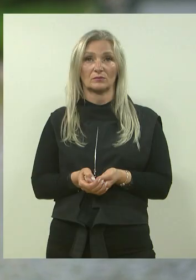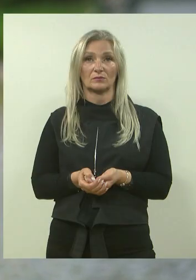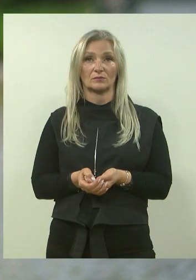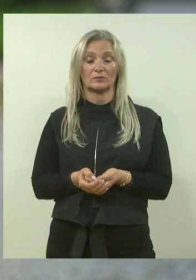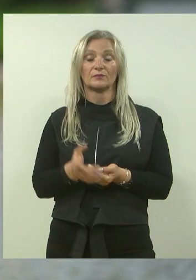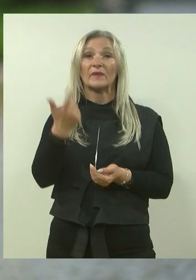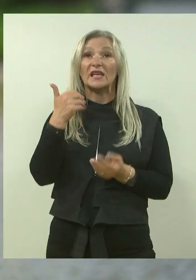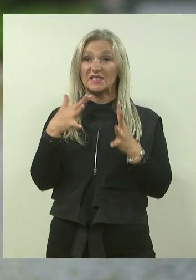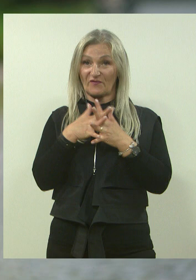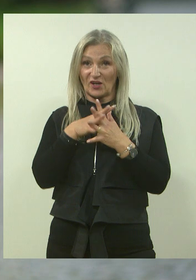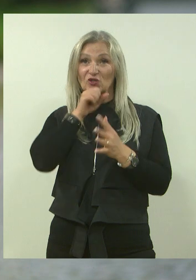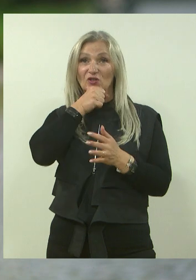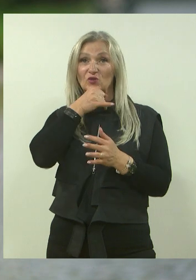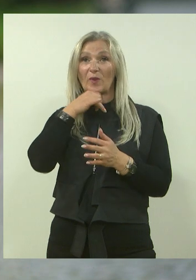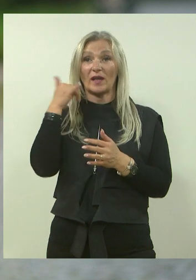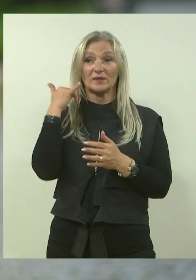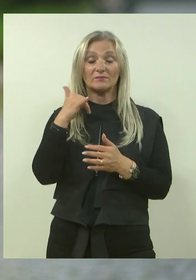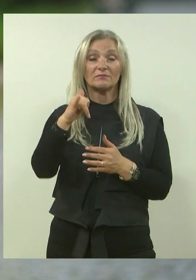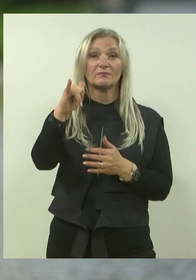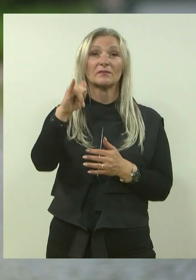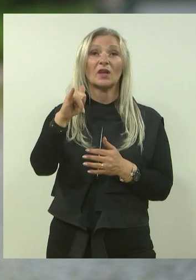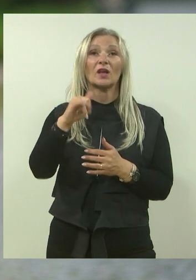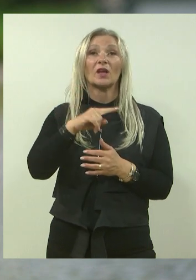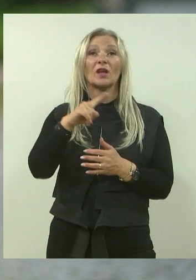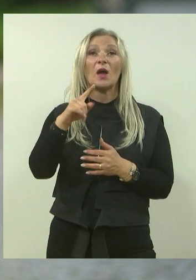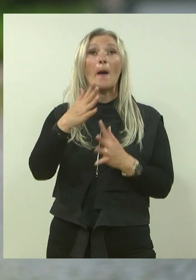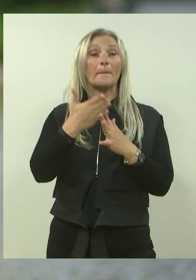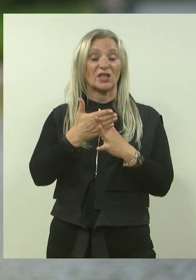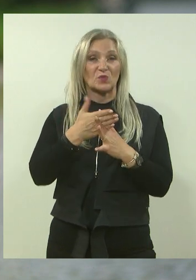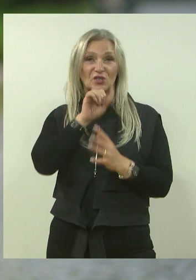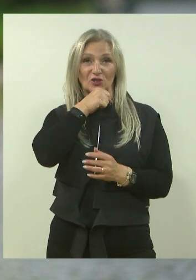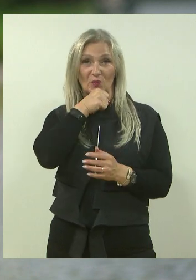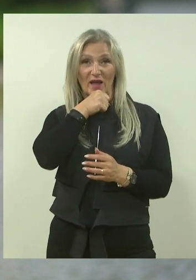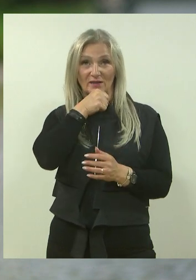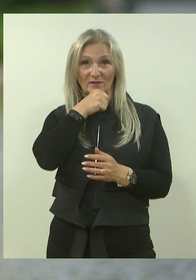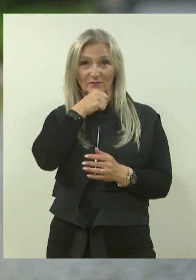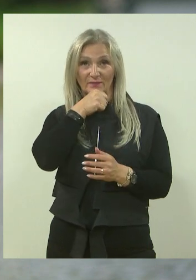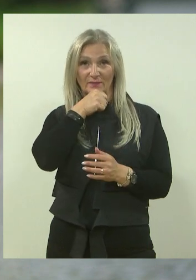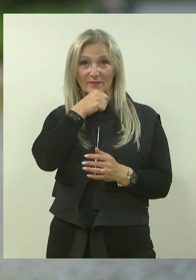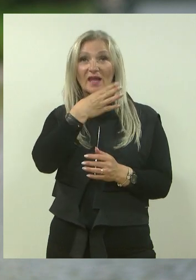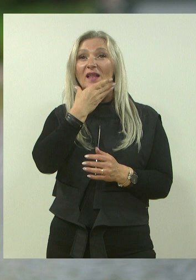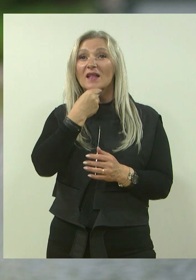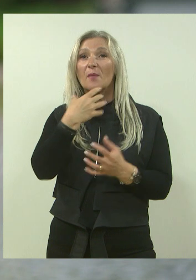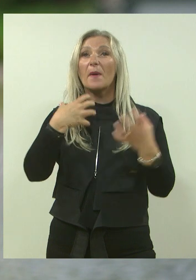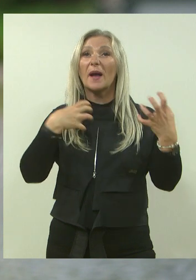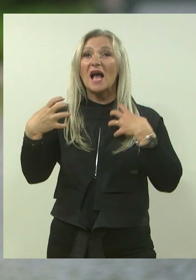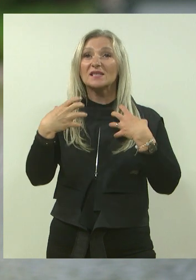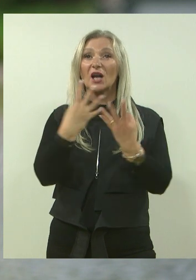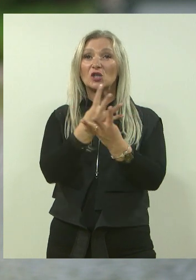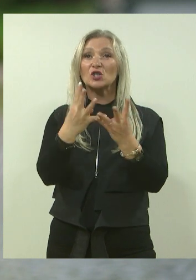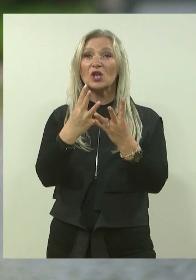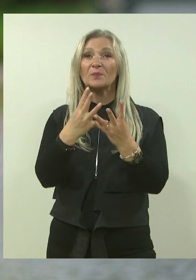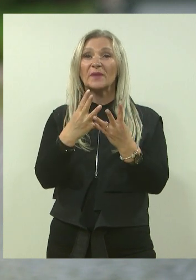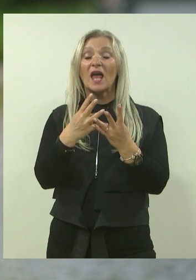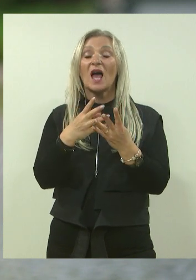Iz Varaždinske županije sljedećom pričom vodimo vas do Međimurske županije. Uz sjajne predstave kazališnih amatera u